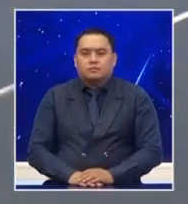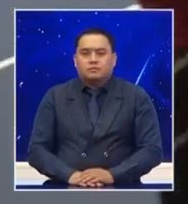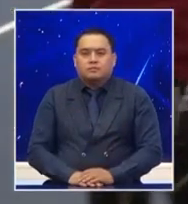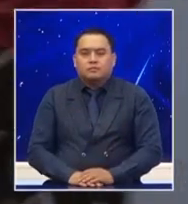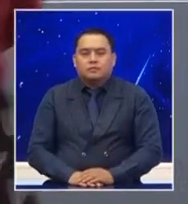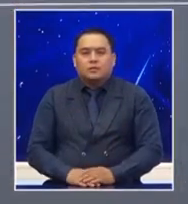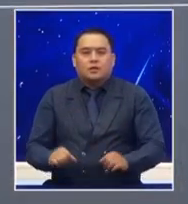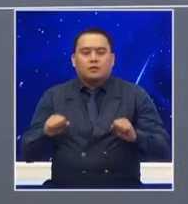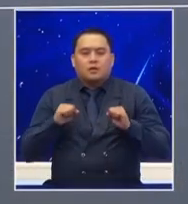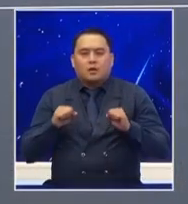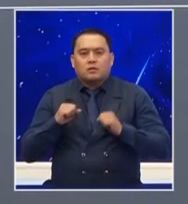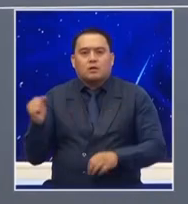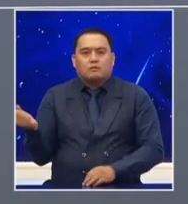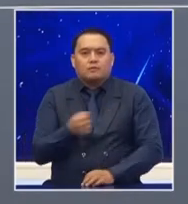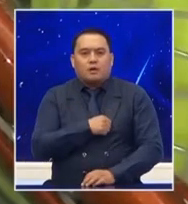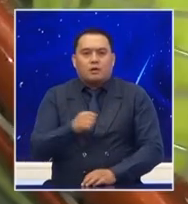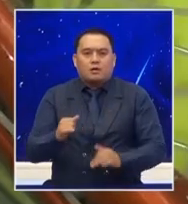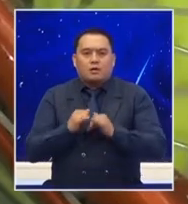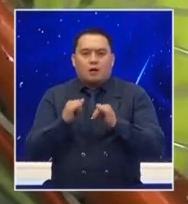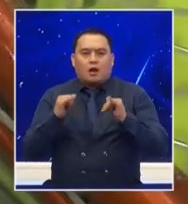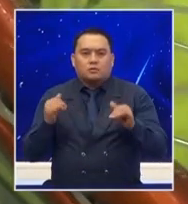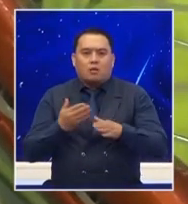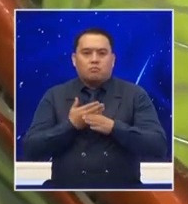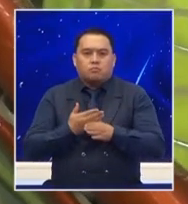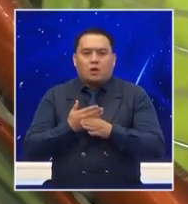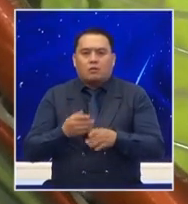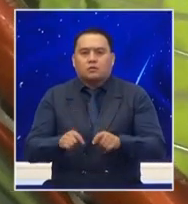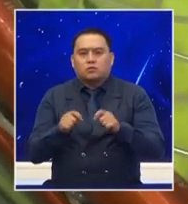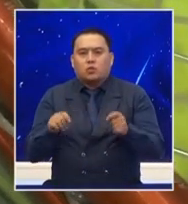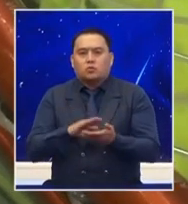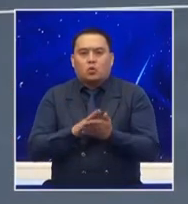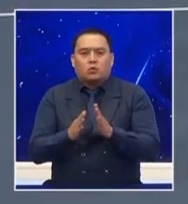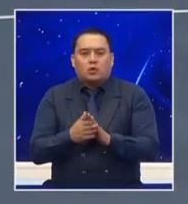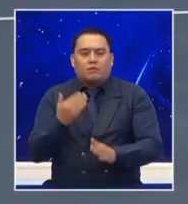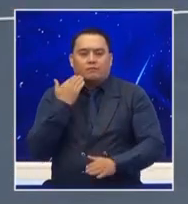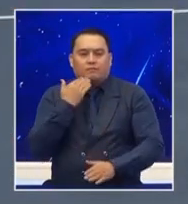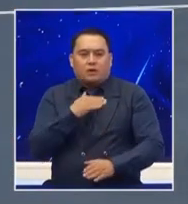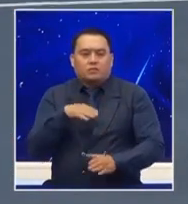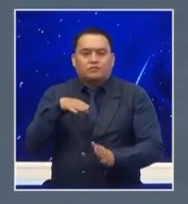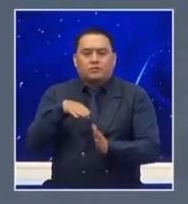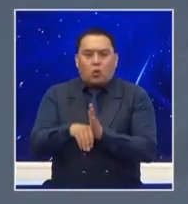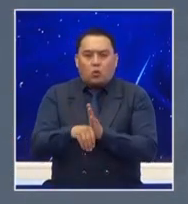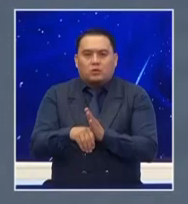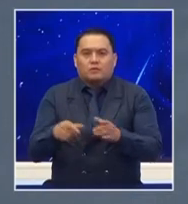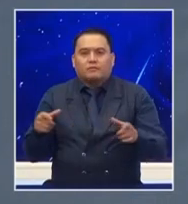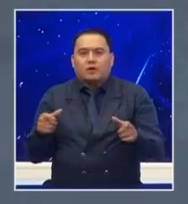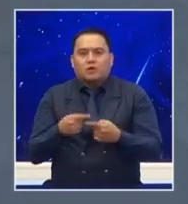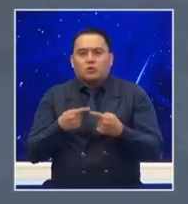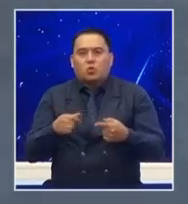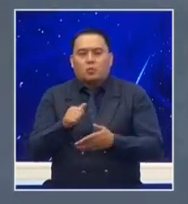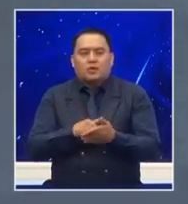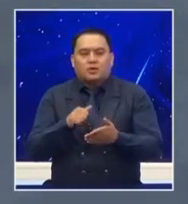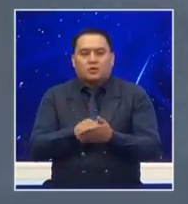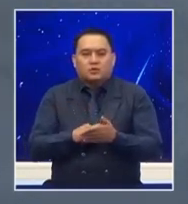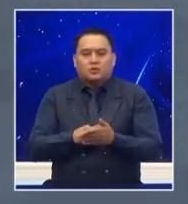в Алматинской области не останавливается в развитии. Помогают в этом и созданные условия, и качественный тренерский состав. Ни карантин, ни другие причины